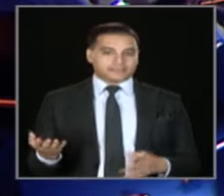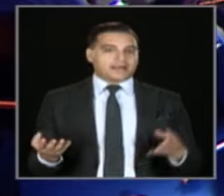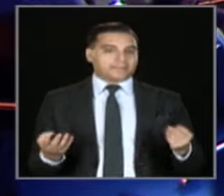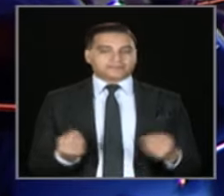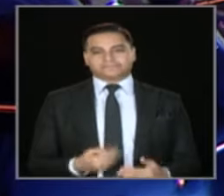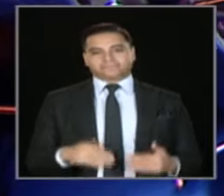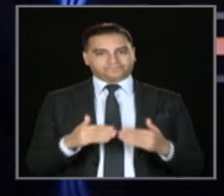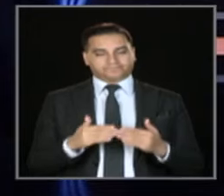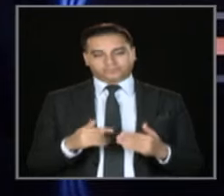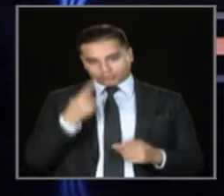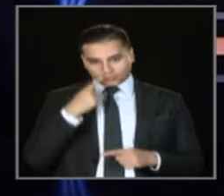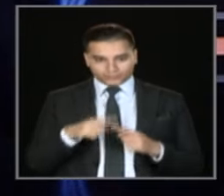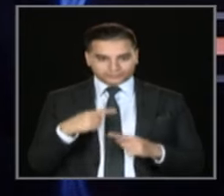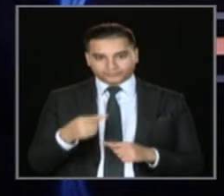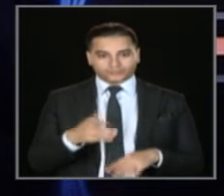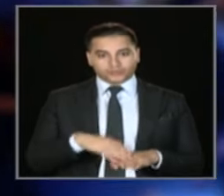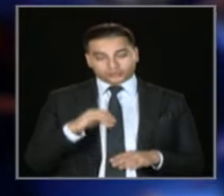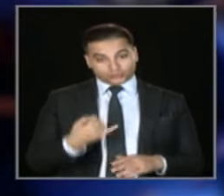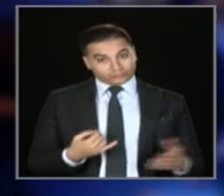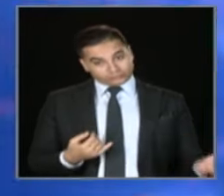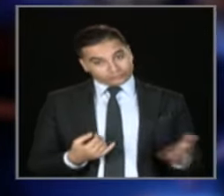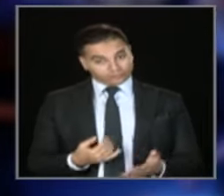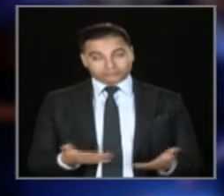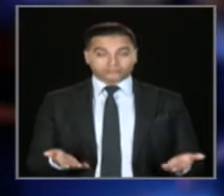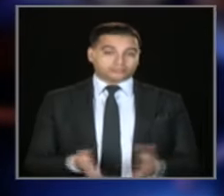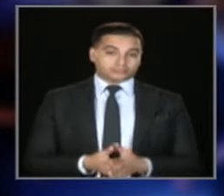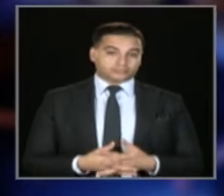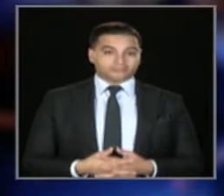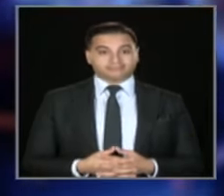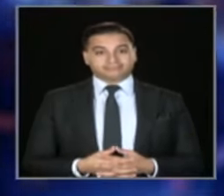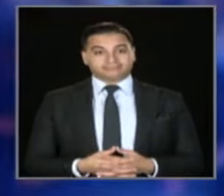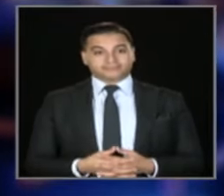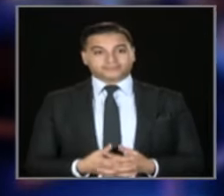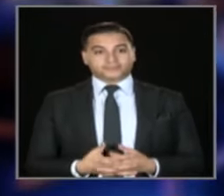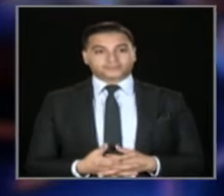40-40. رمسيس. جوكر. دوس على البازل.